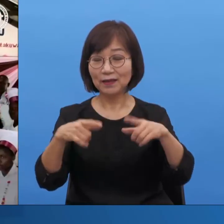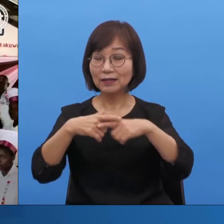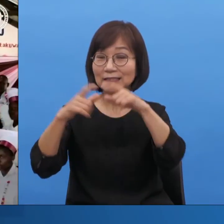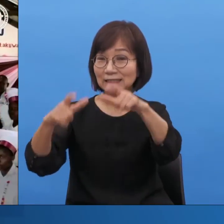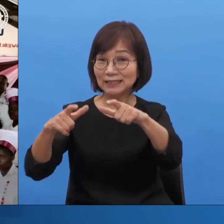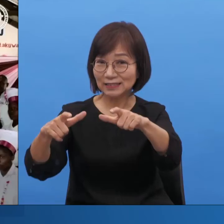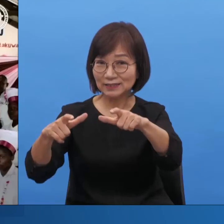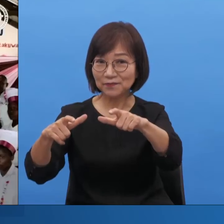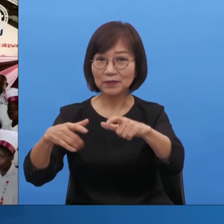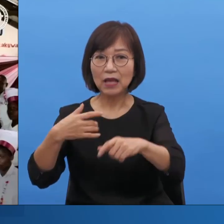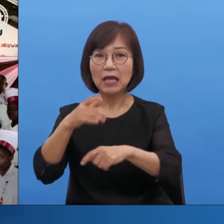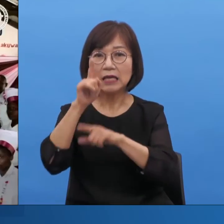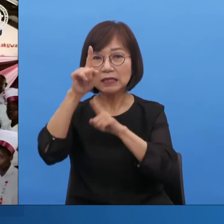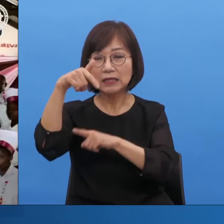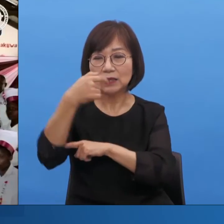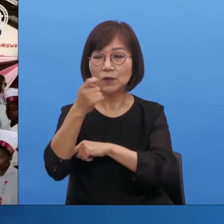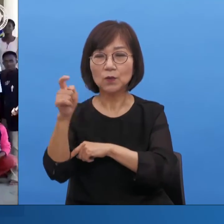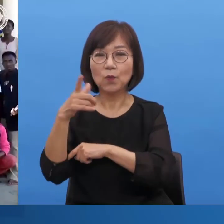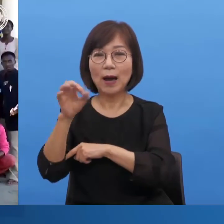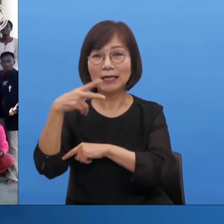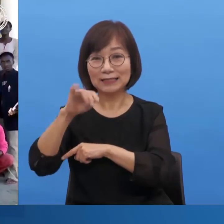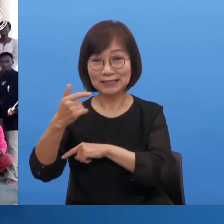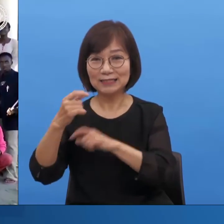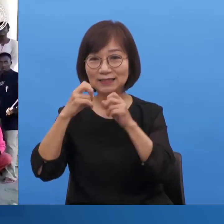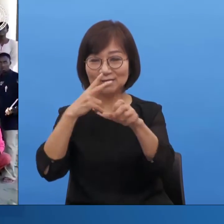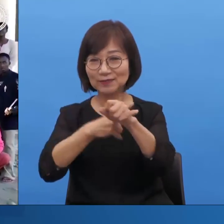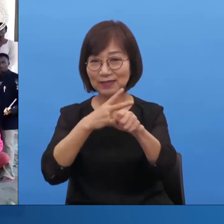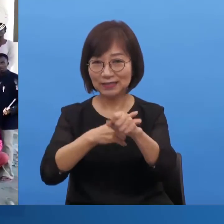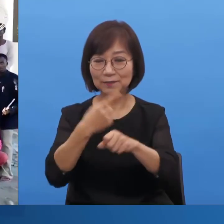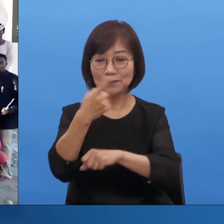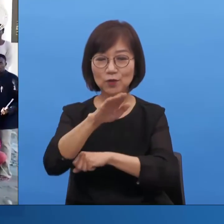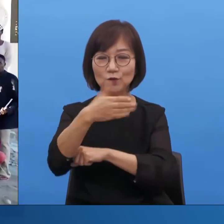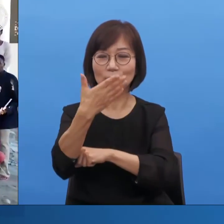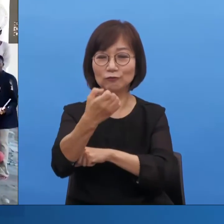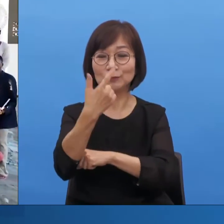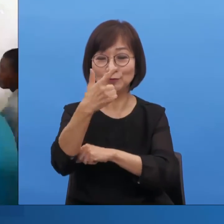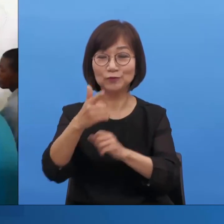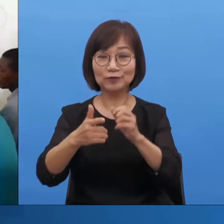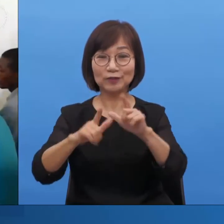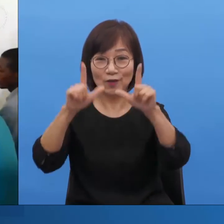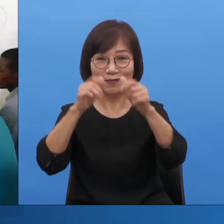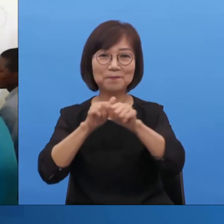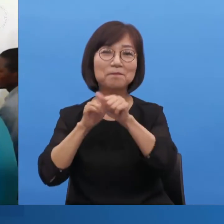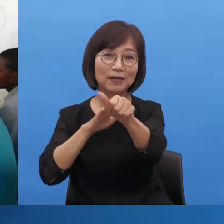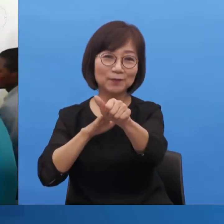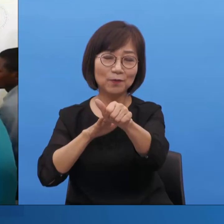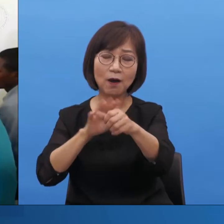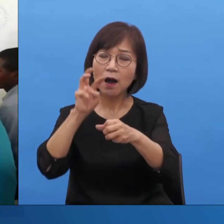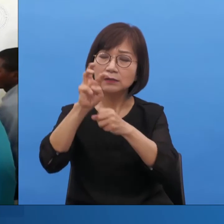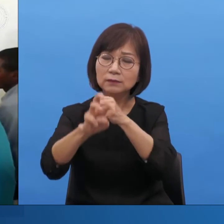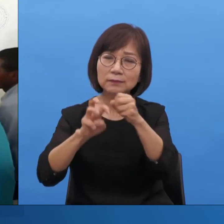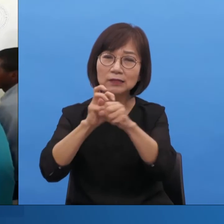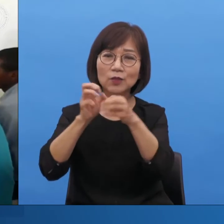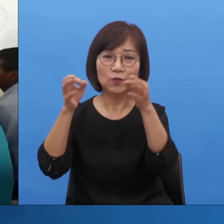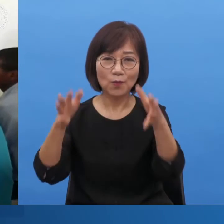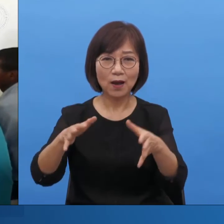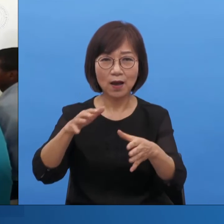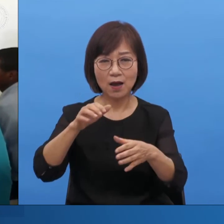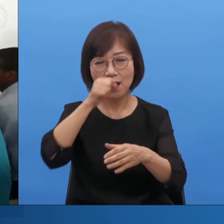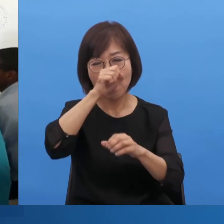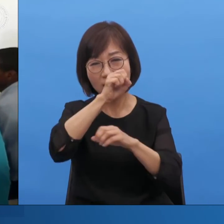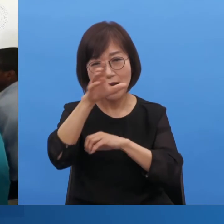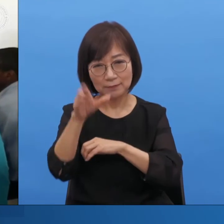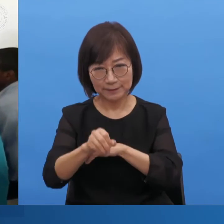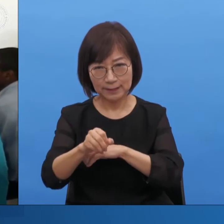사역하고 계시는 먼저 이광진 선교사님은 1996년 본부 파송되셨습니다. 약 30년 가까운 시간 동안 동아프리카를 마음에